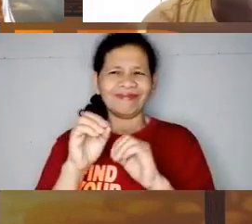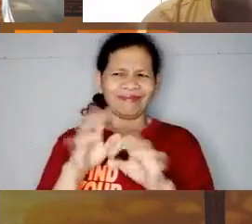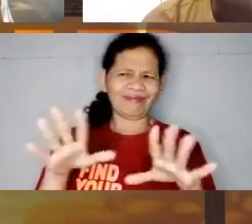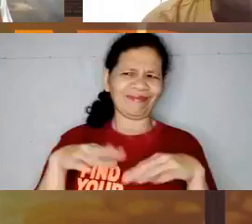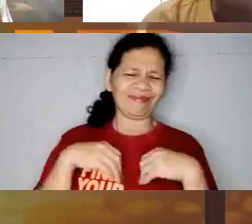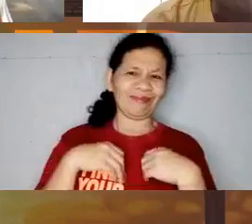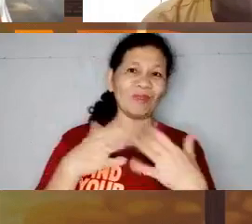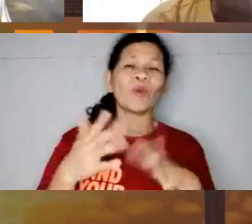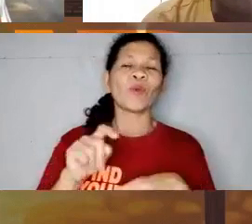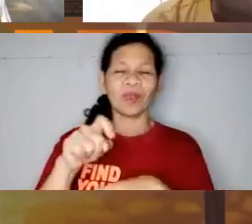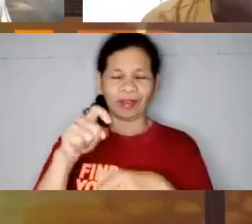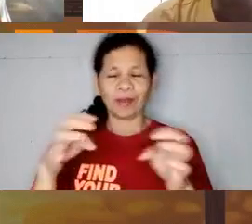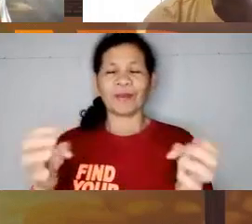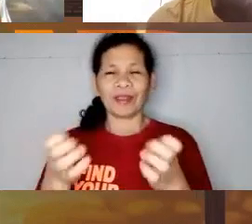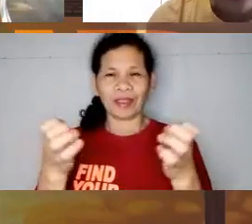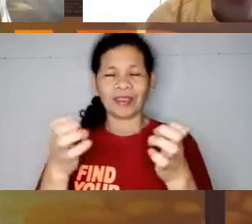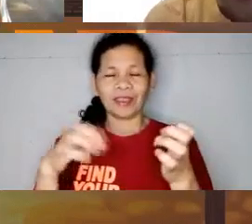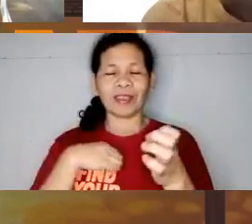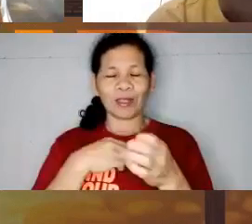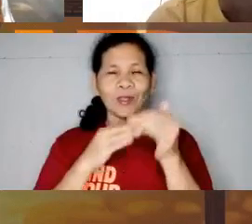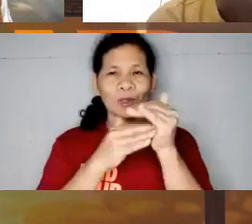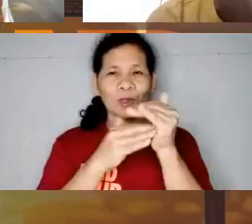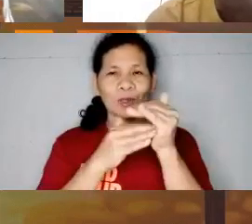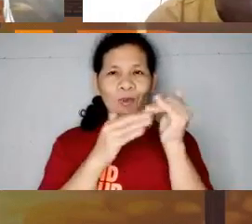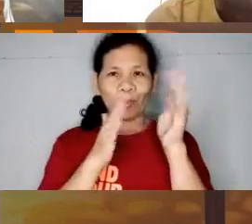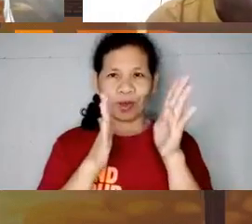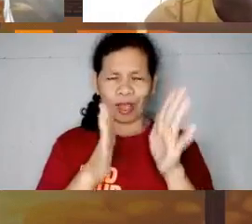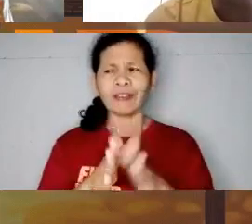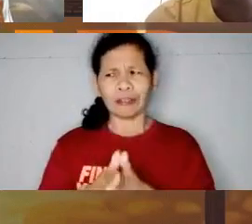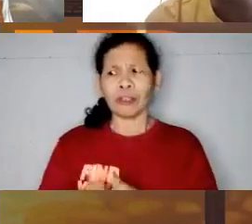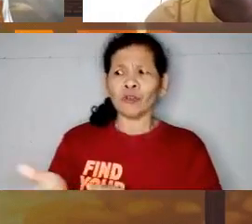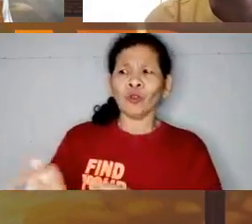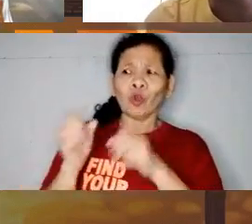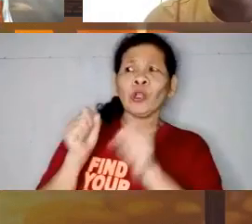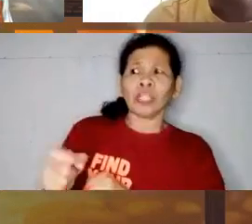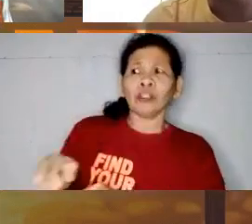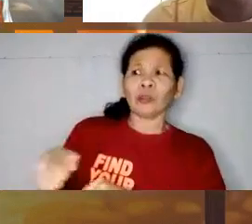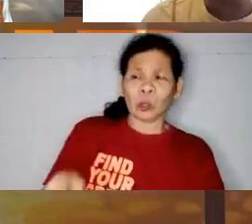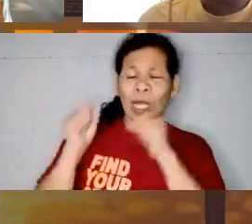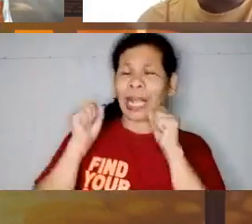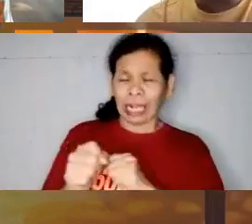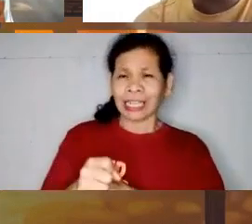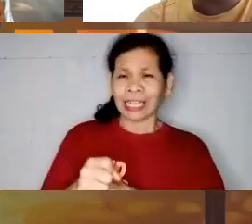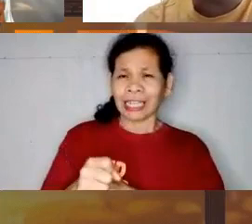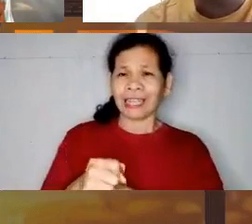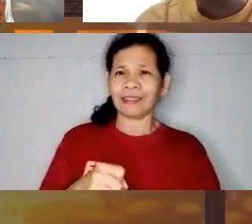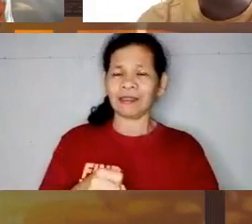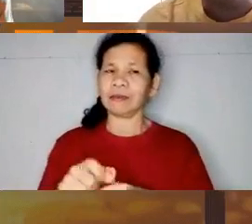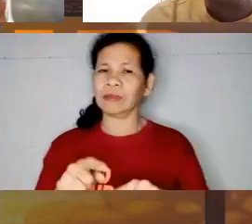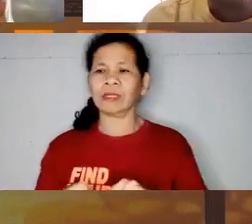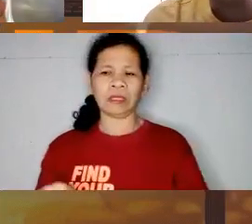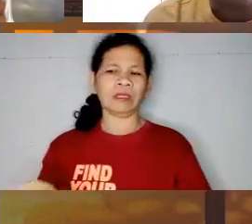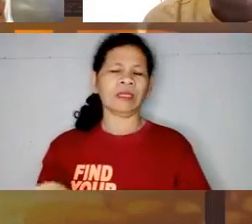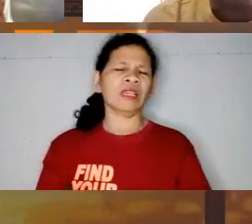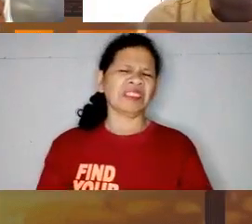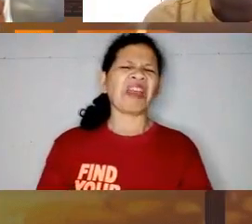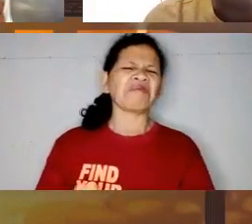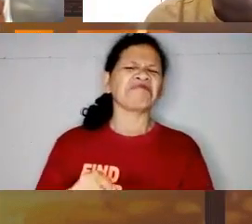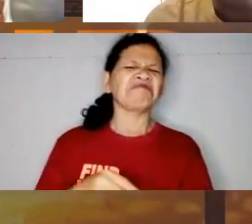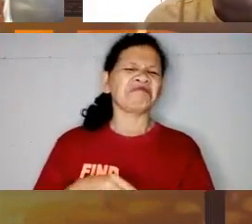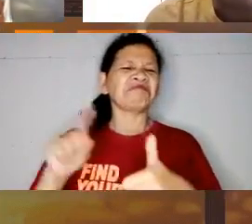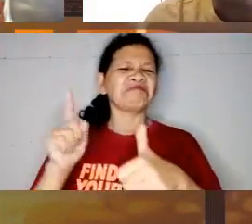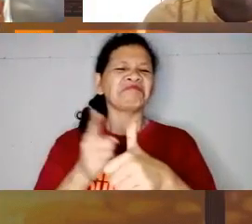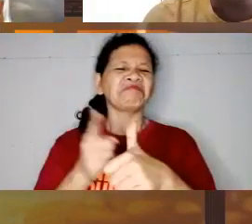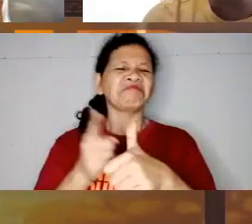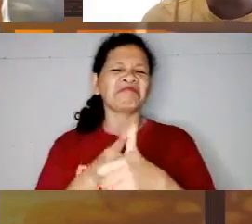na ma-encourage natin yung mga leader natin. Okay, kaya mo yan, push mo yan. Hindi yung sasabihan natin nako, yan naman sa una lang magaling at baka kung